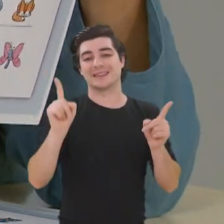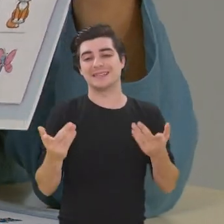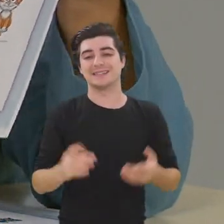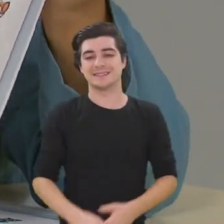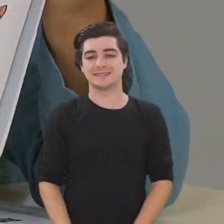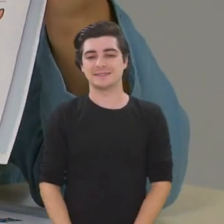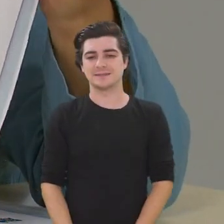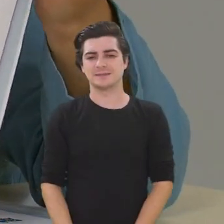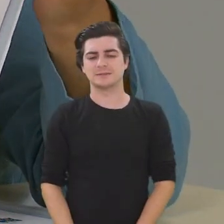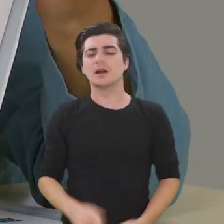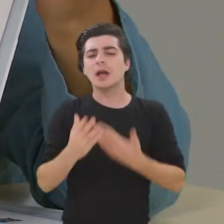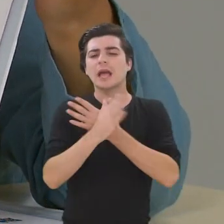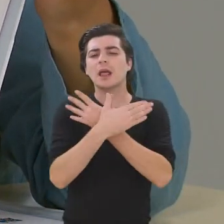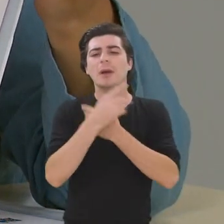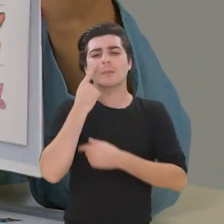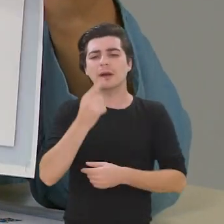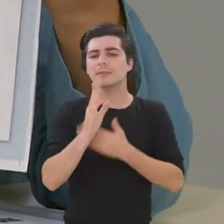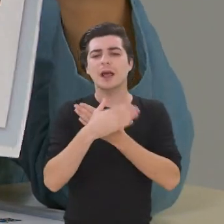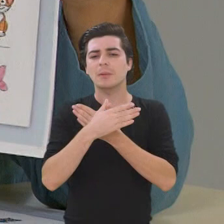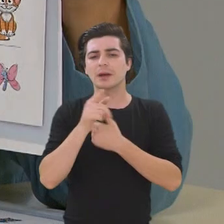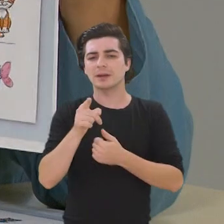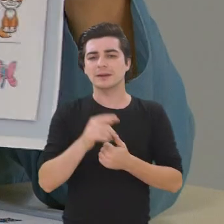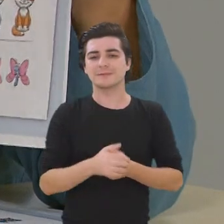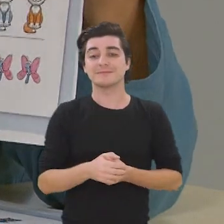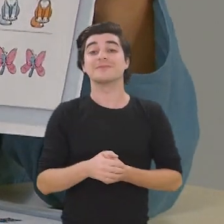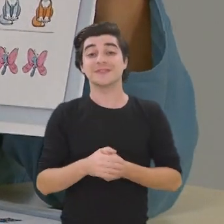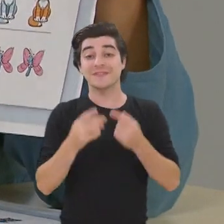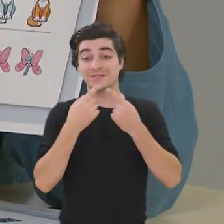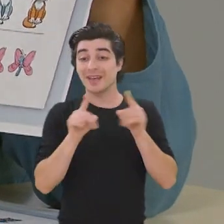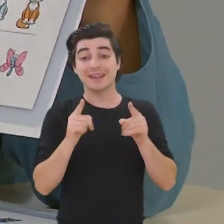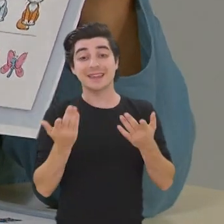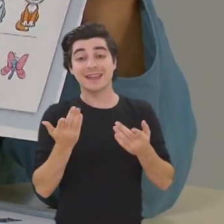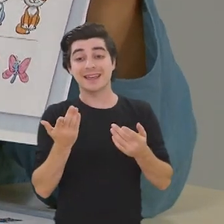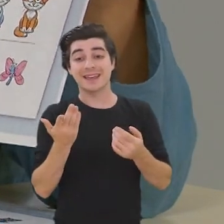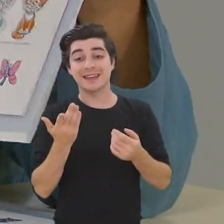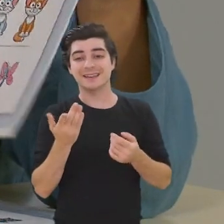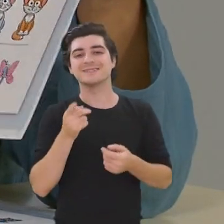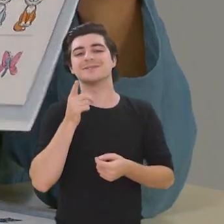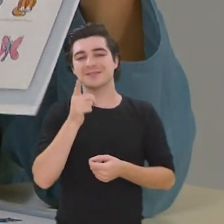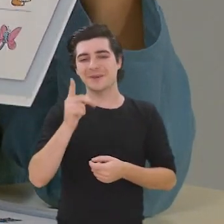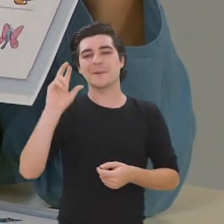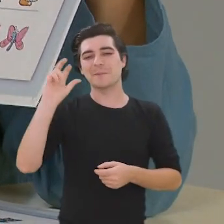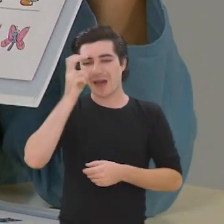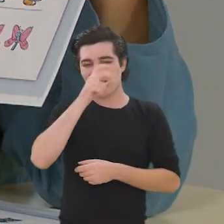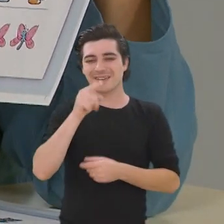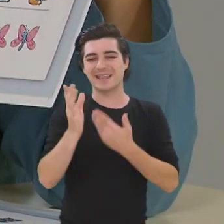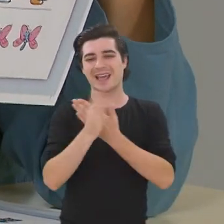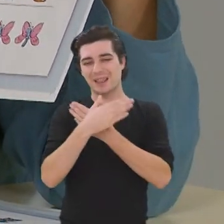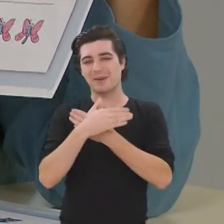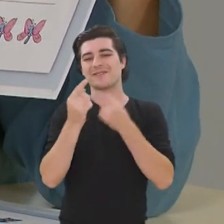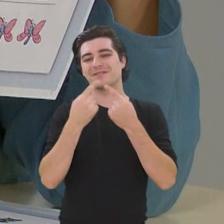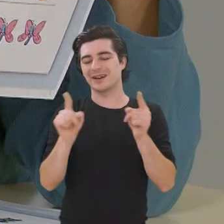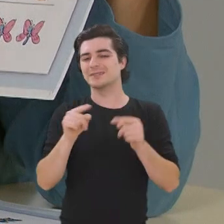farklı. Kelebeklere bakıyoruz. Farklı olan hangisi? Mavi olan